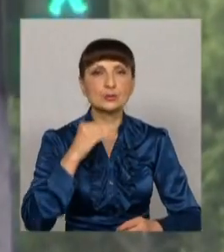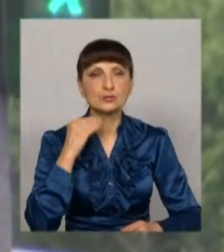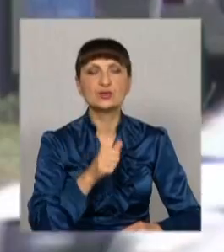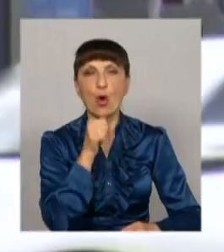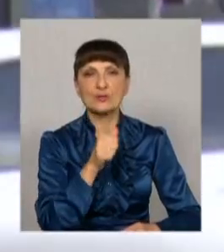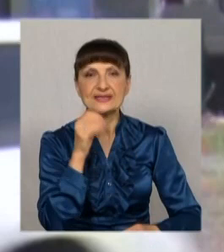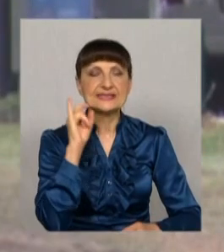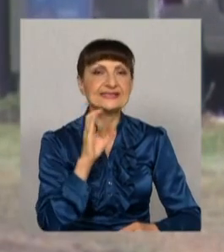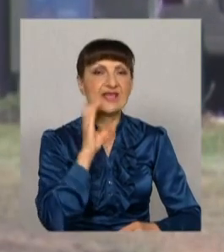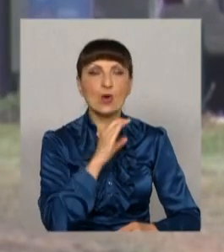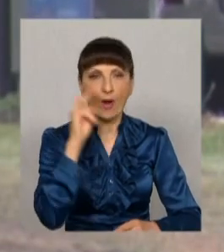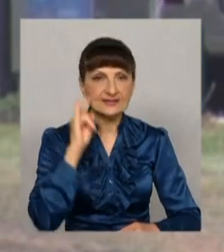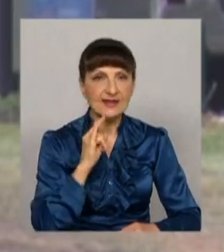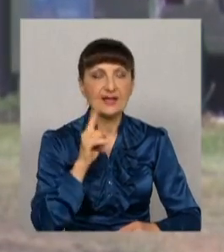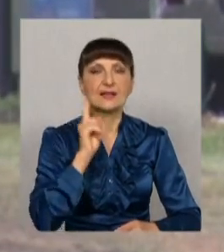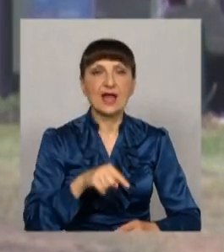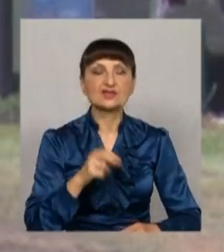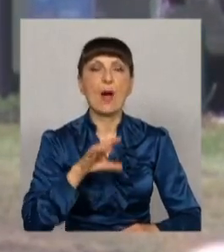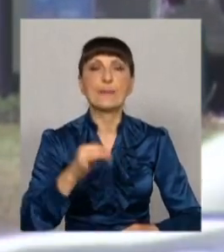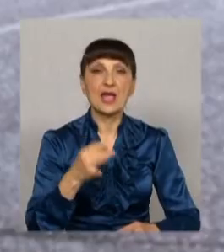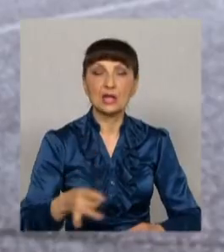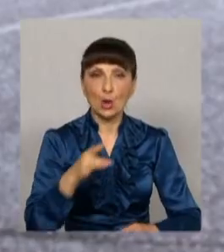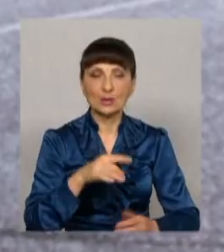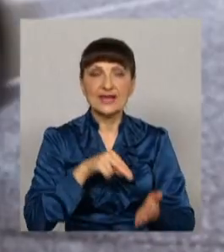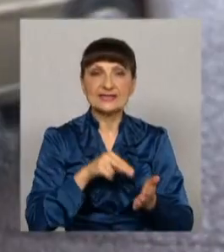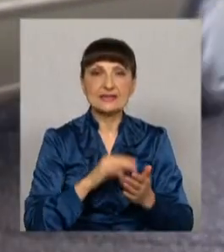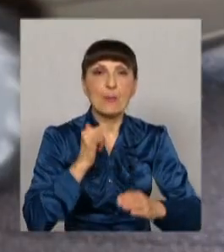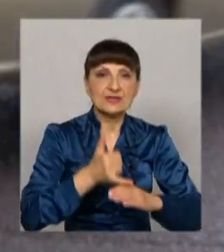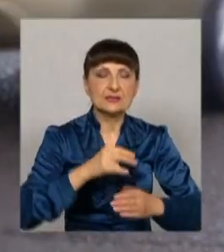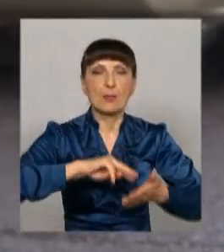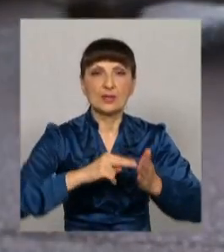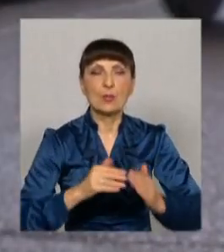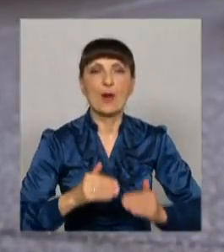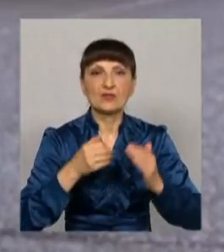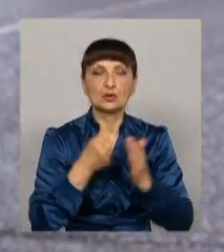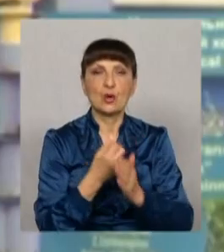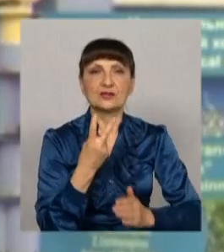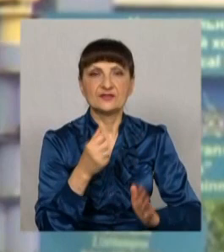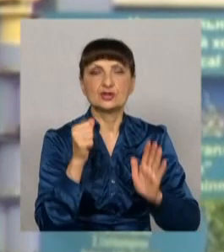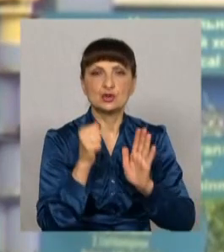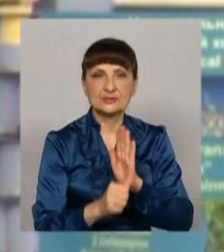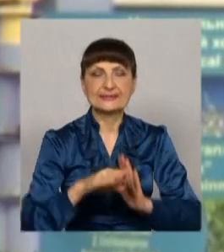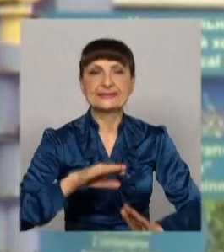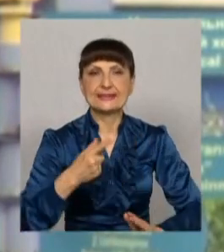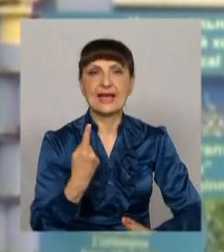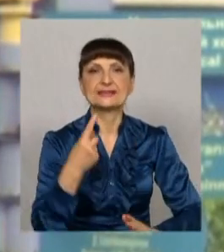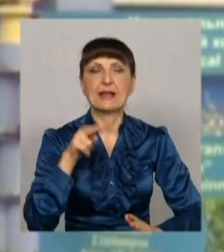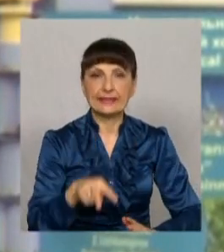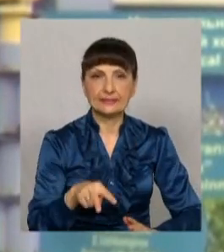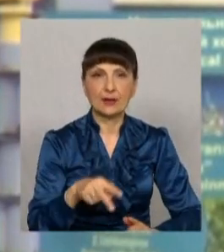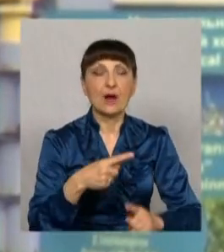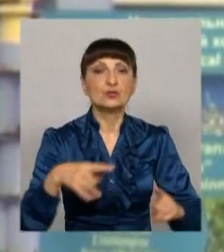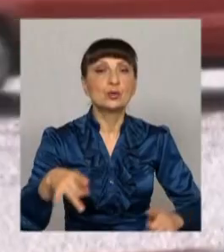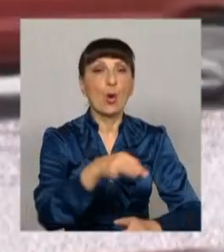Кустанайской, Северо-Казахстанской областях, а также в Абайском регионе, цену на бензин планируют повысить до 260 тенге за литр. В остальных